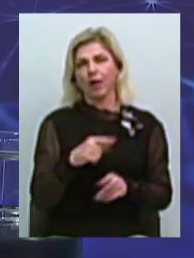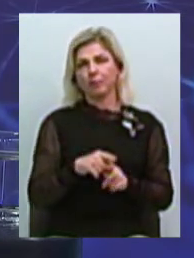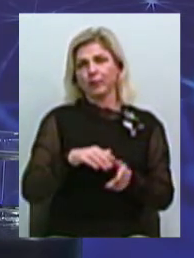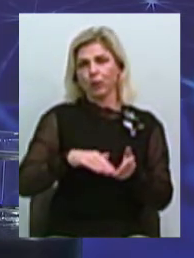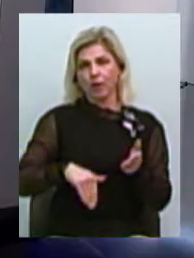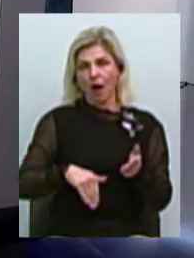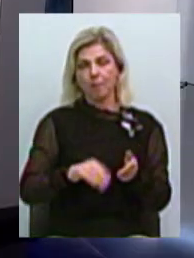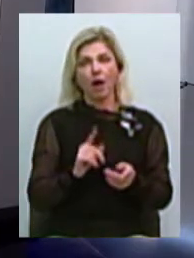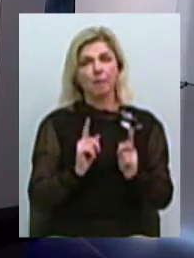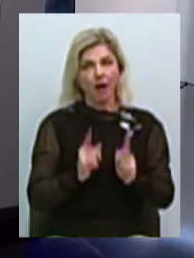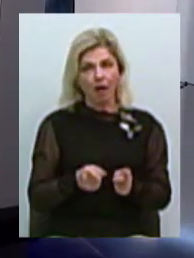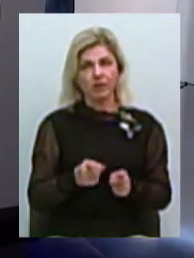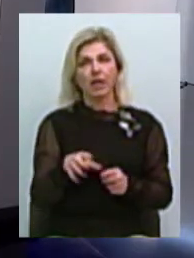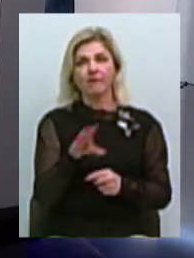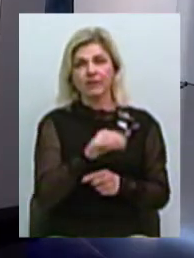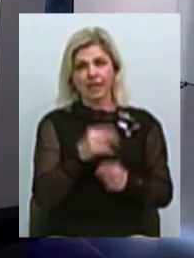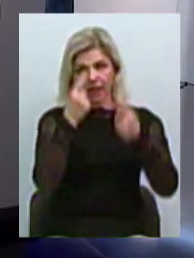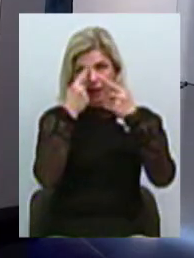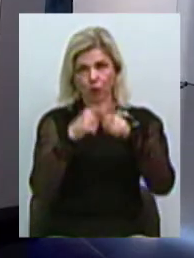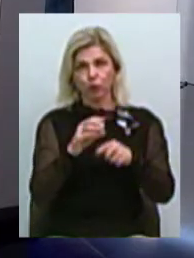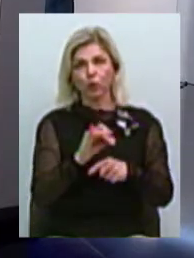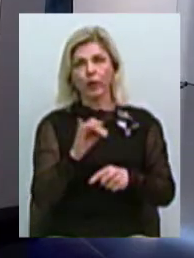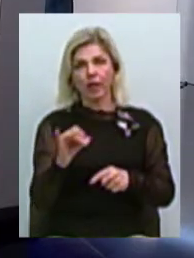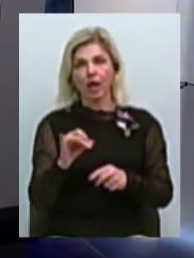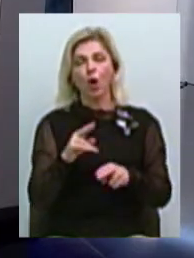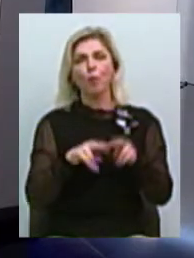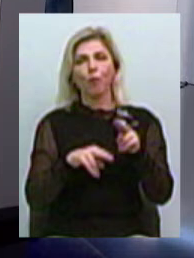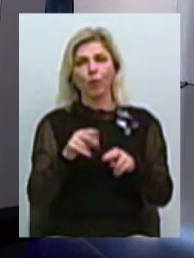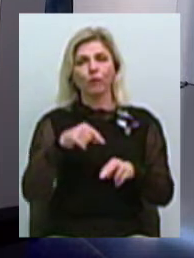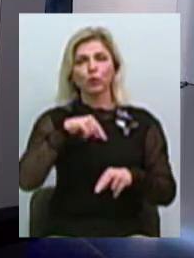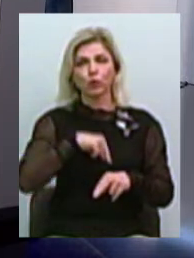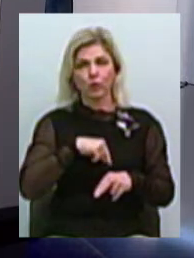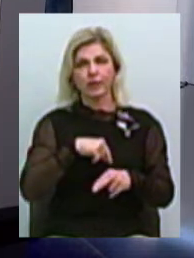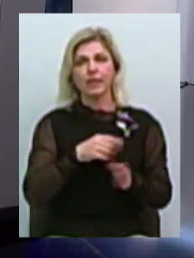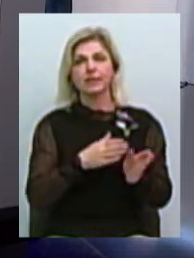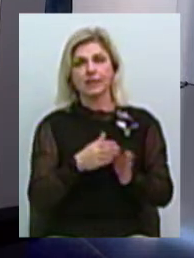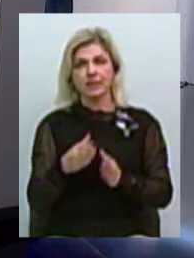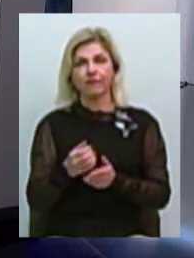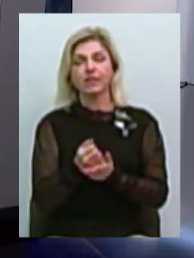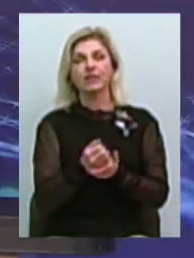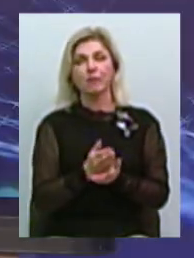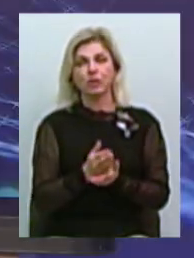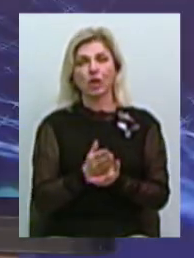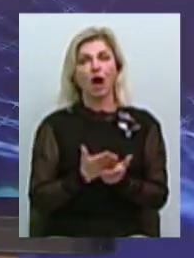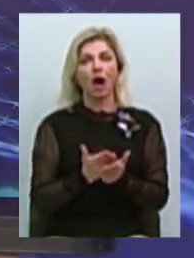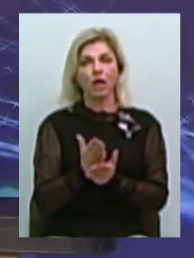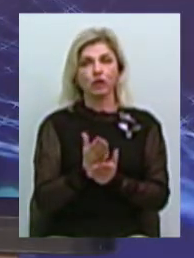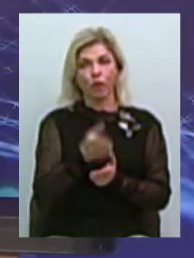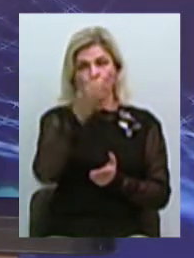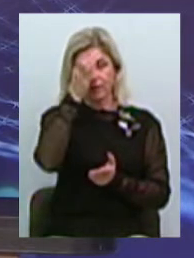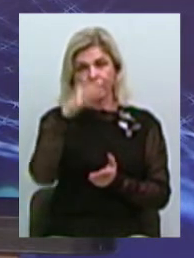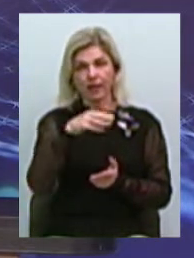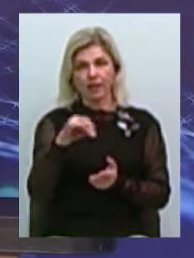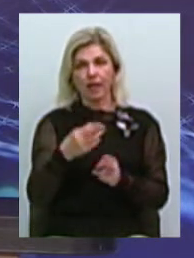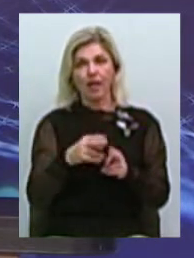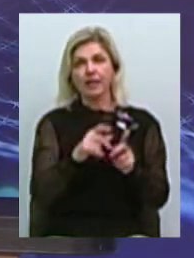що насправді у тій технології побудови внутрішньої системи забезпечення якості освіти цей термін він просто